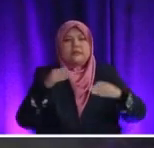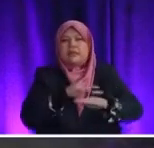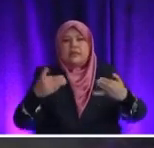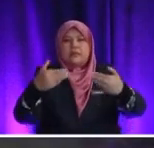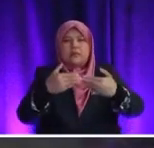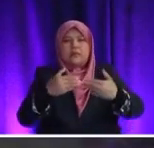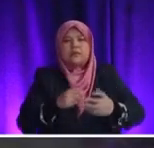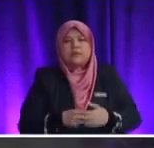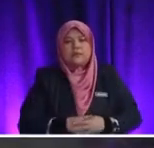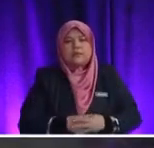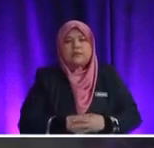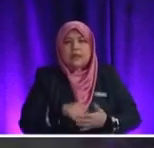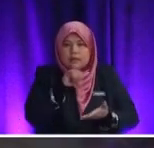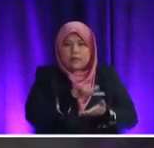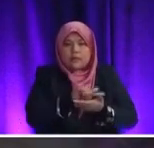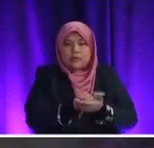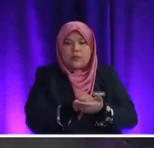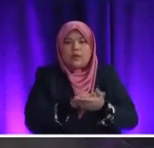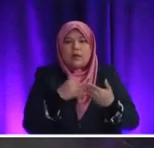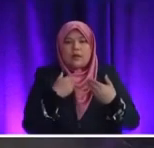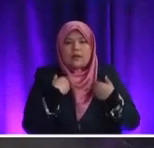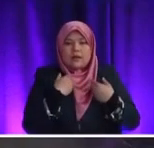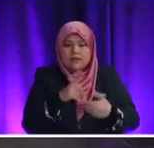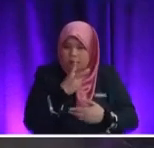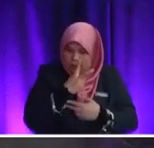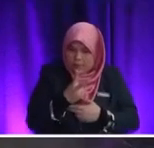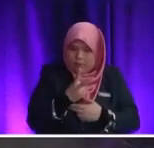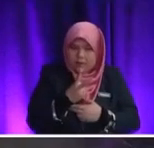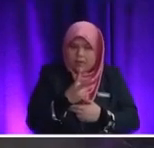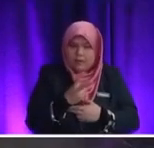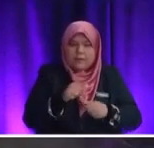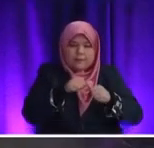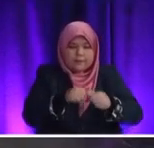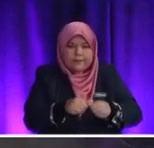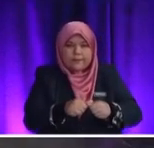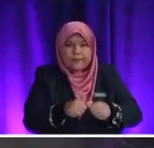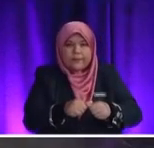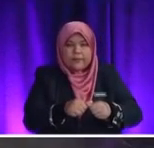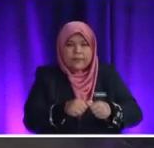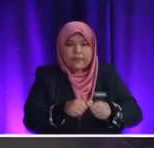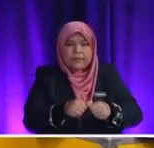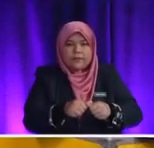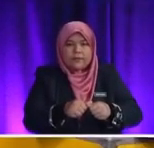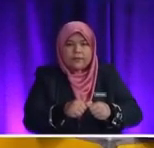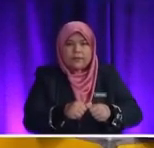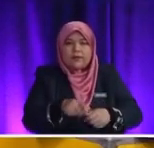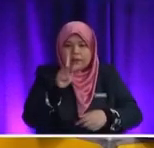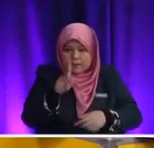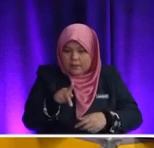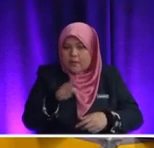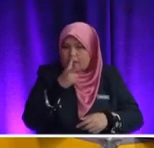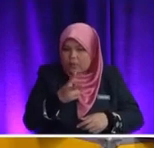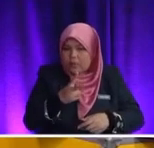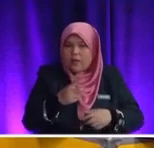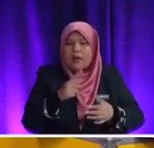Besok itu adalah apa yang sudah nampak di RSUP penekanan kita pesan mesjid pastikan